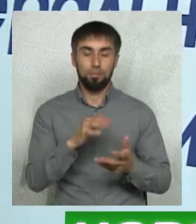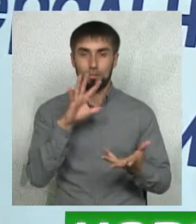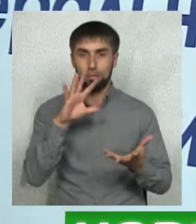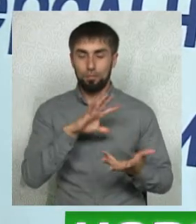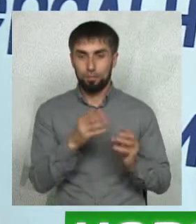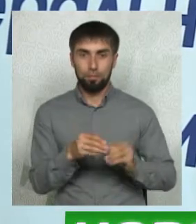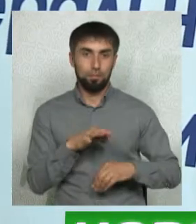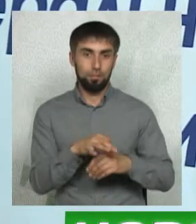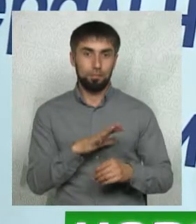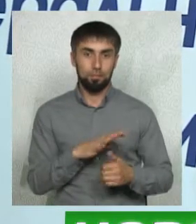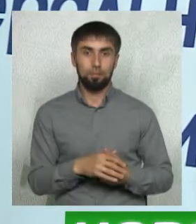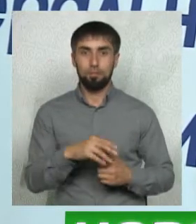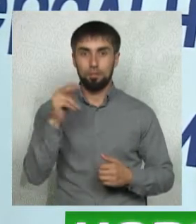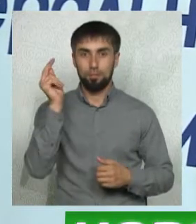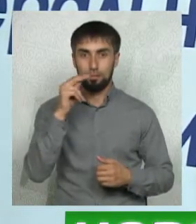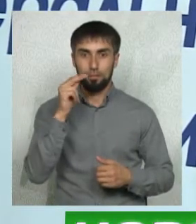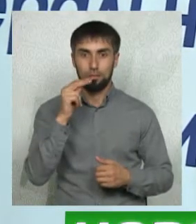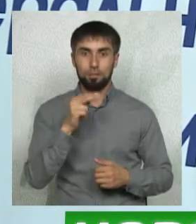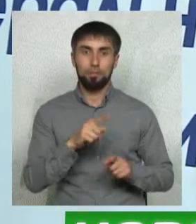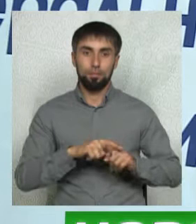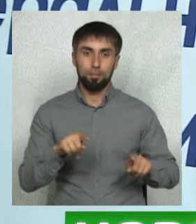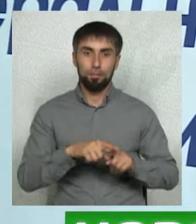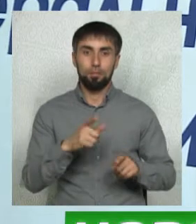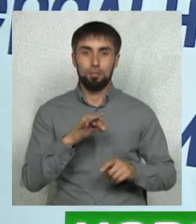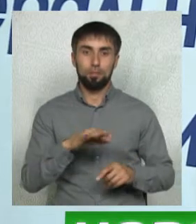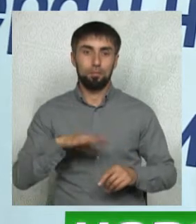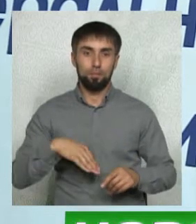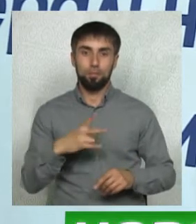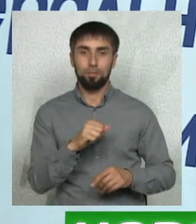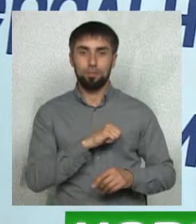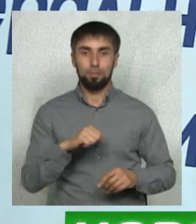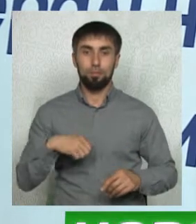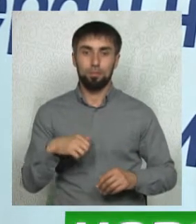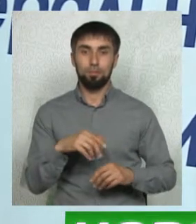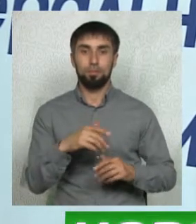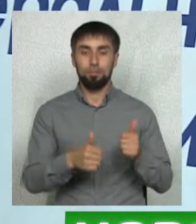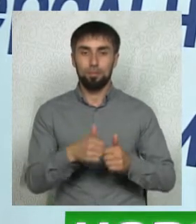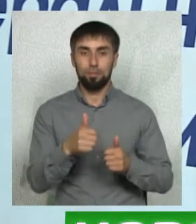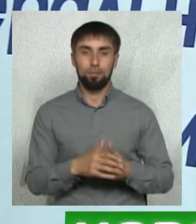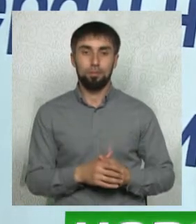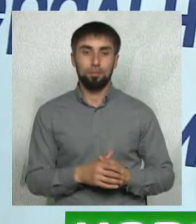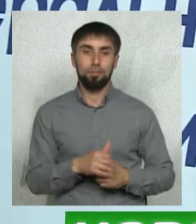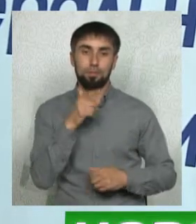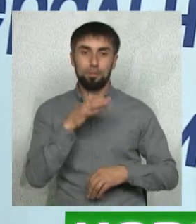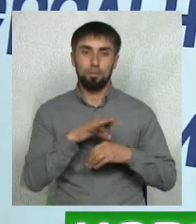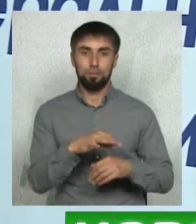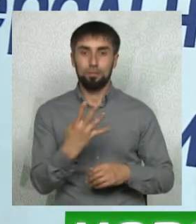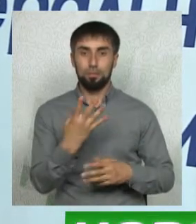проходило. Обучение, консультации экспертов. Потом на самом конкурсе, который проходил 4